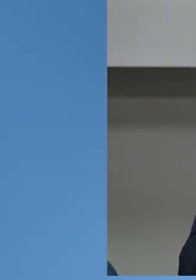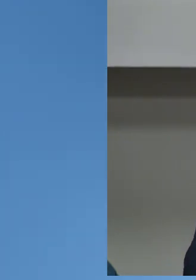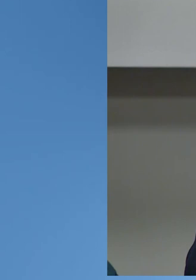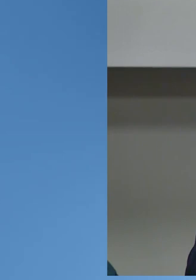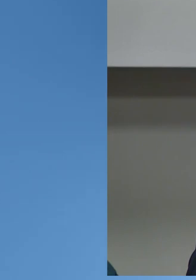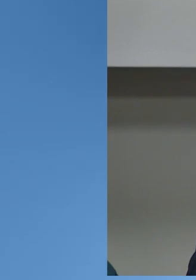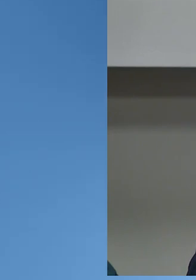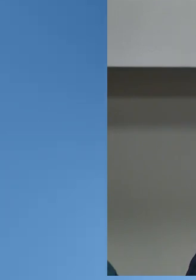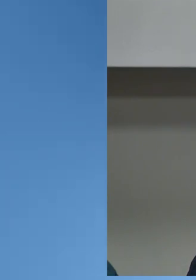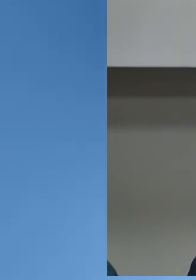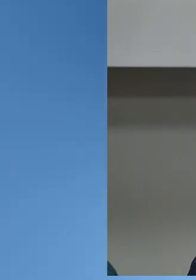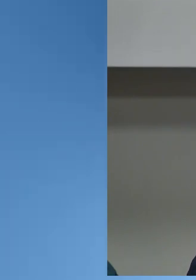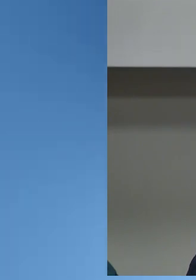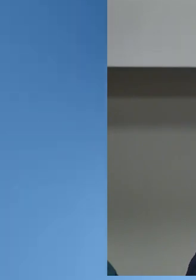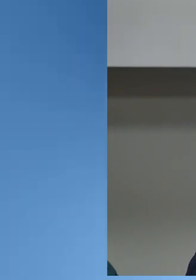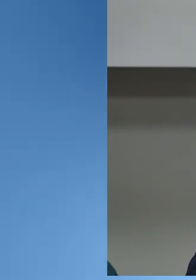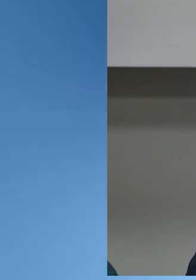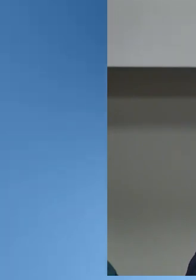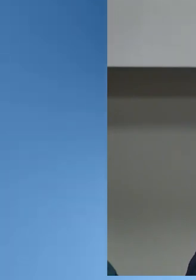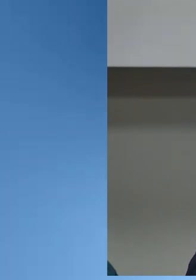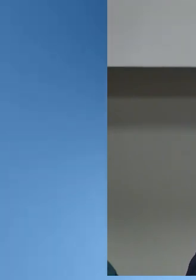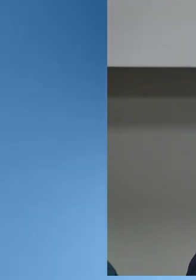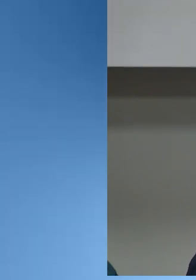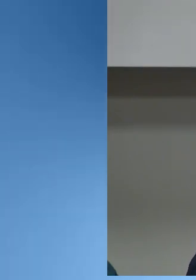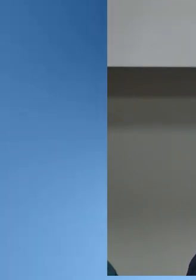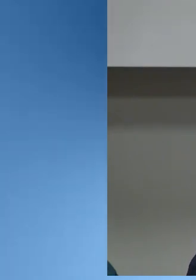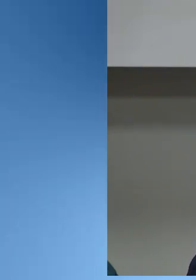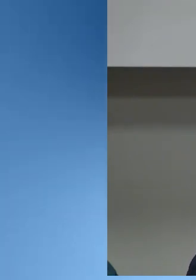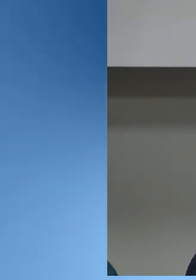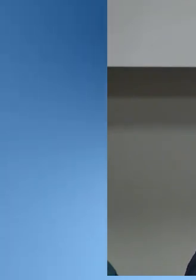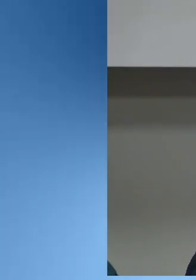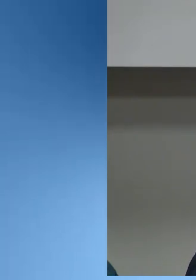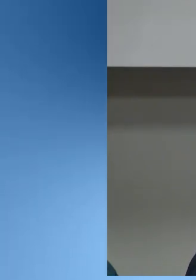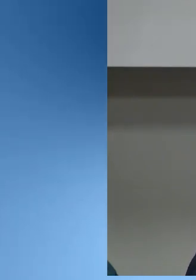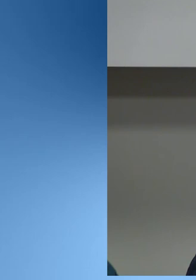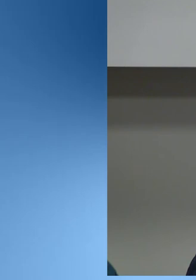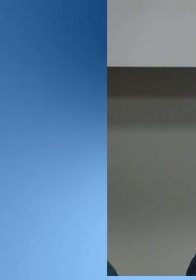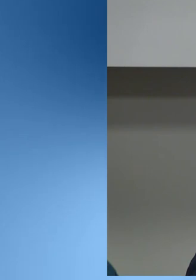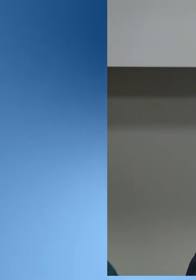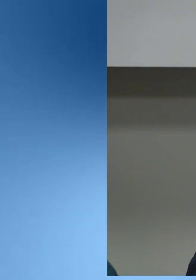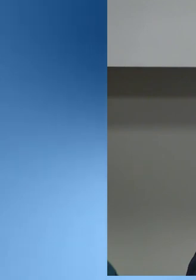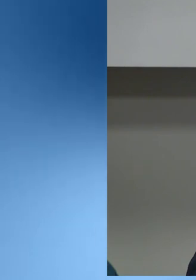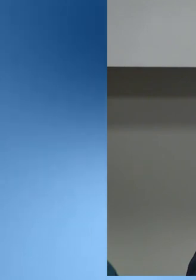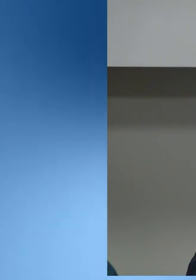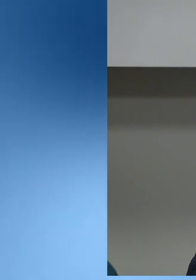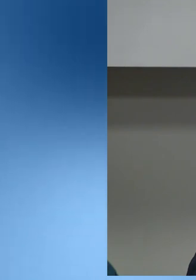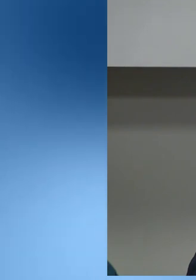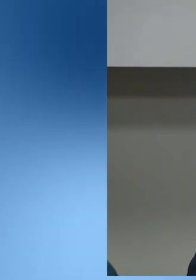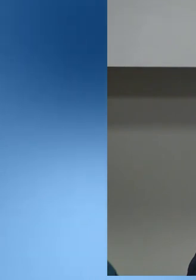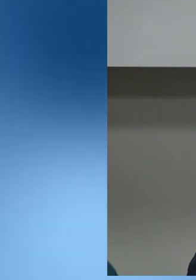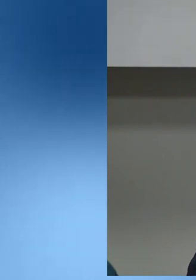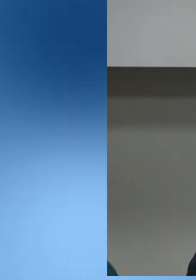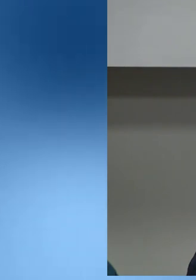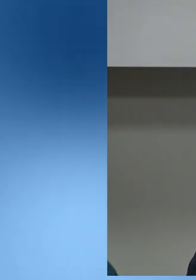intéressant euh tout à fait bah ils sont disponibles il suffit de les demander monsieur monsieur euh